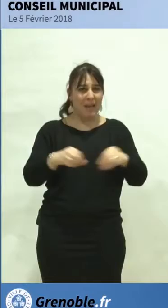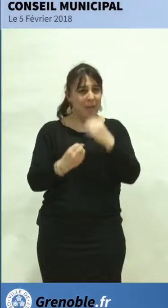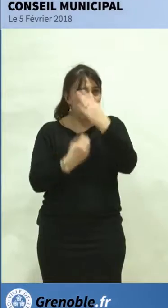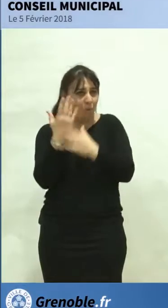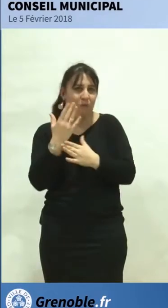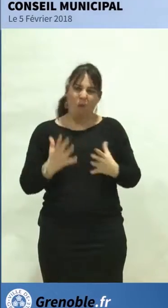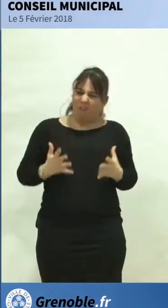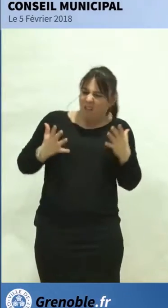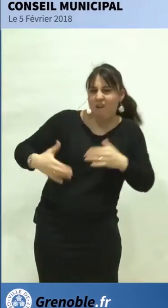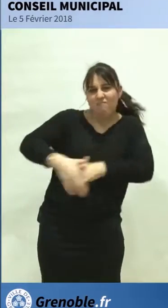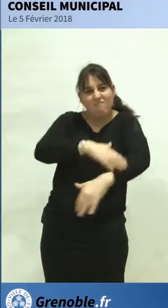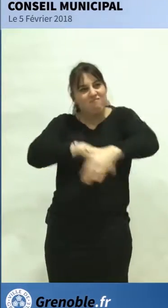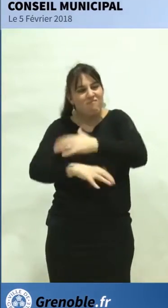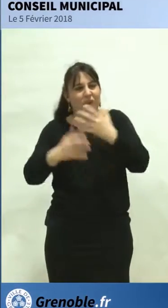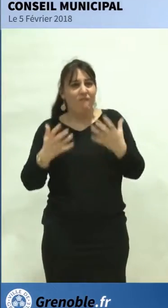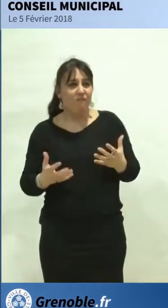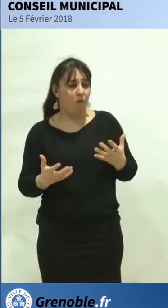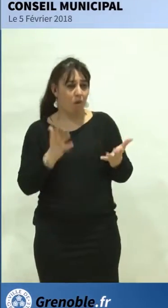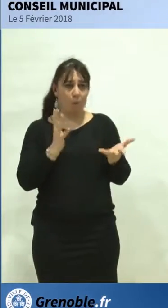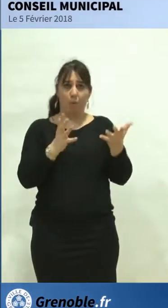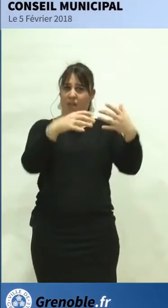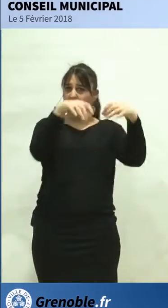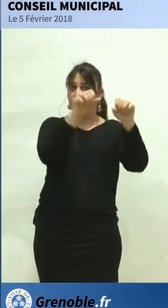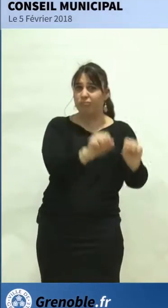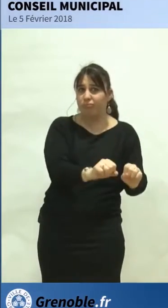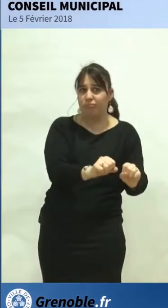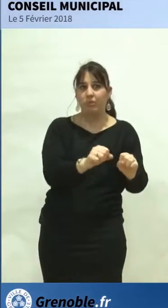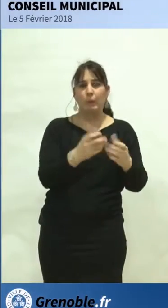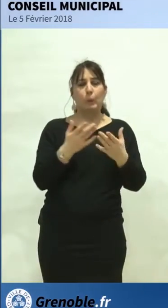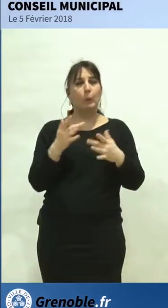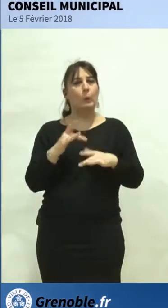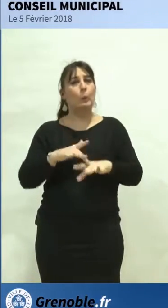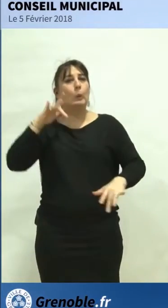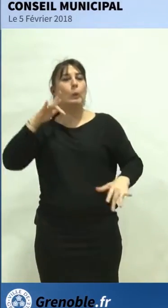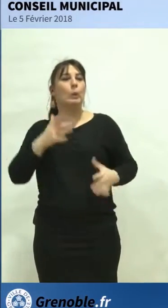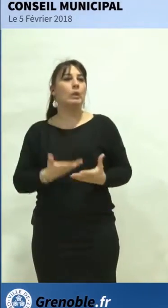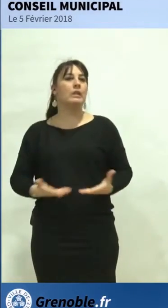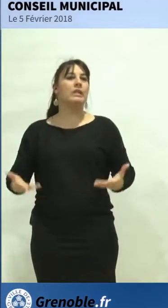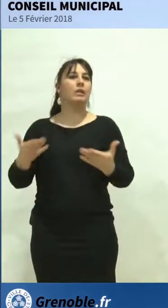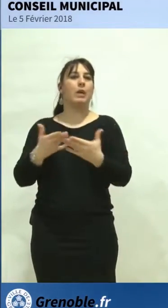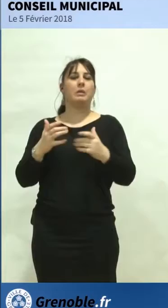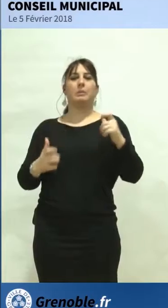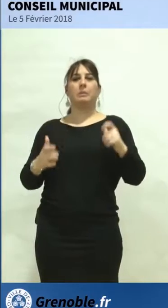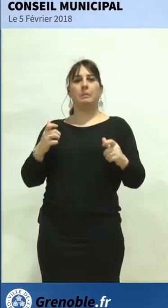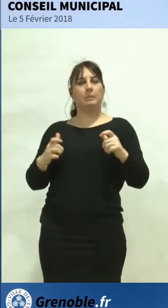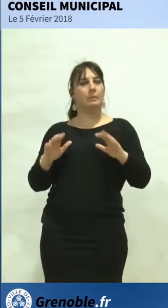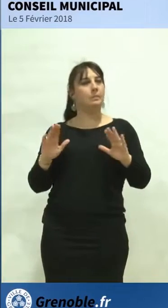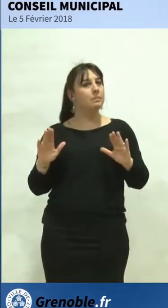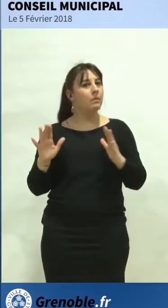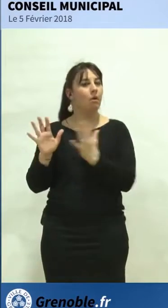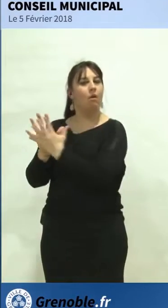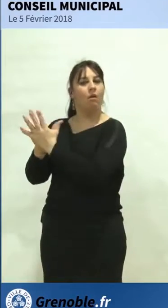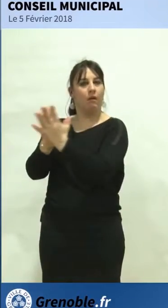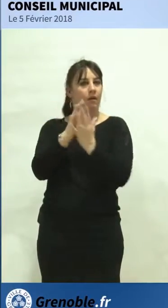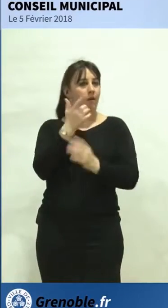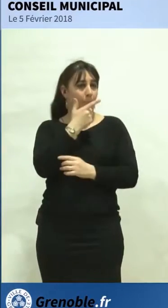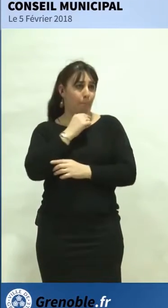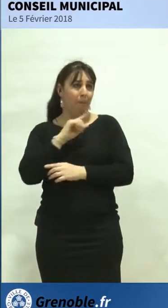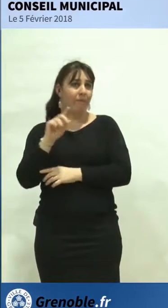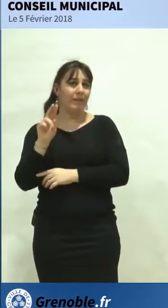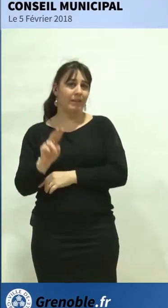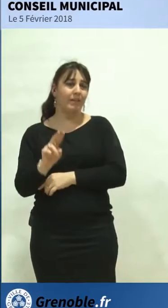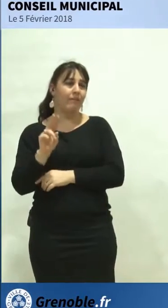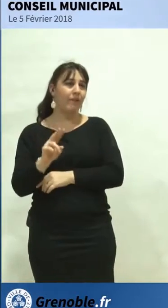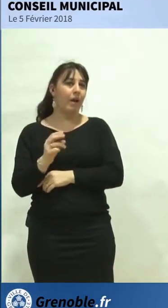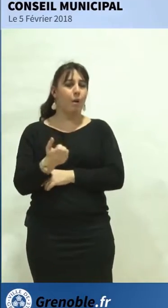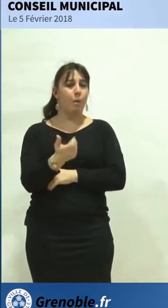et dynamique. Si la situation est délicate, la concertation n'est certes pas facile, et